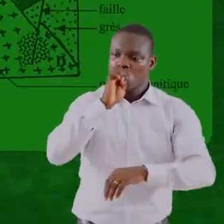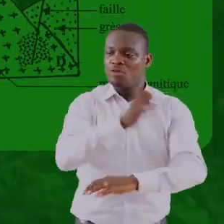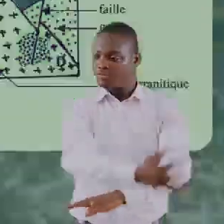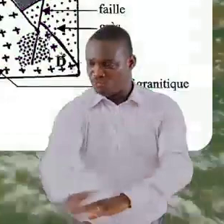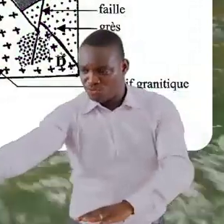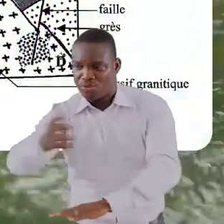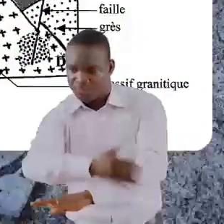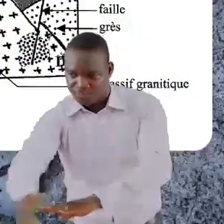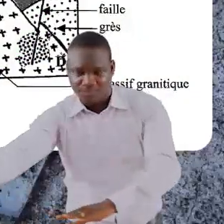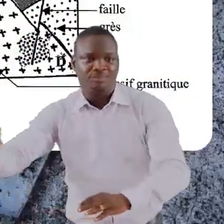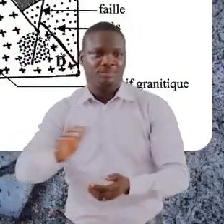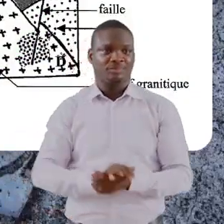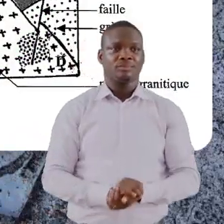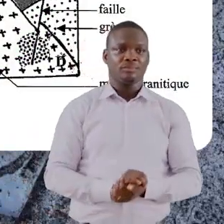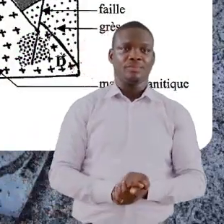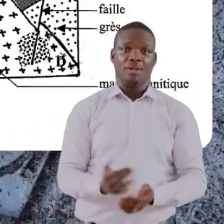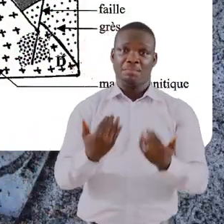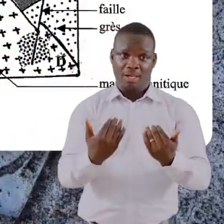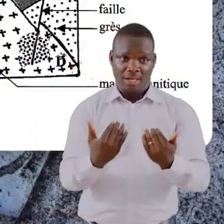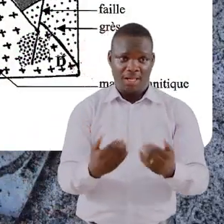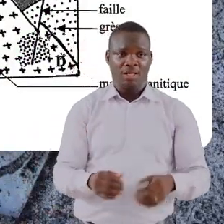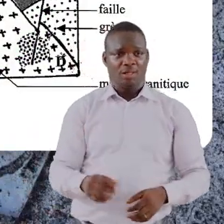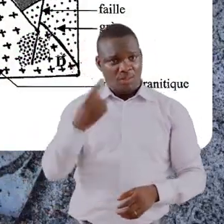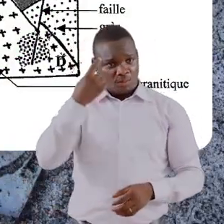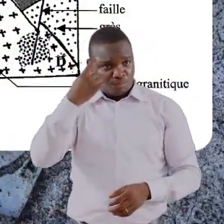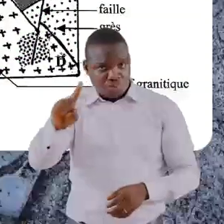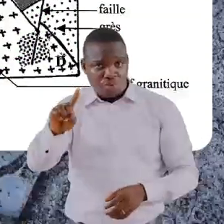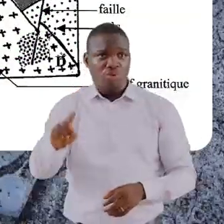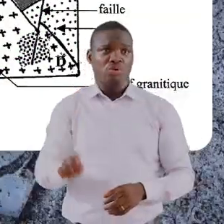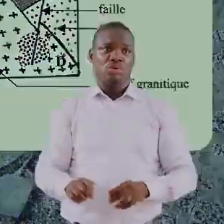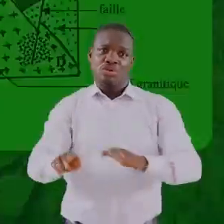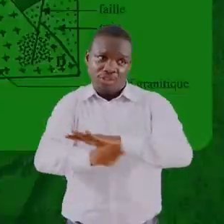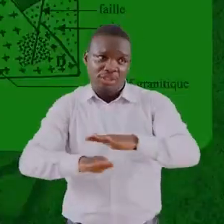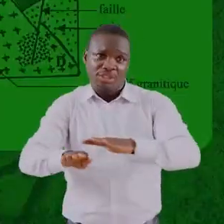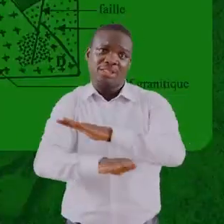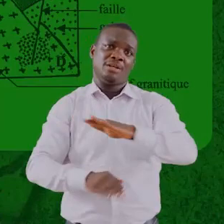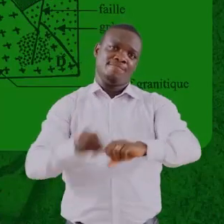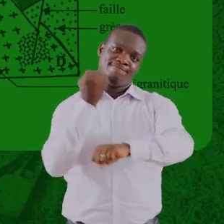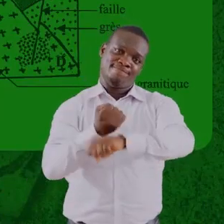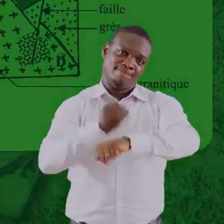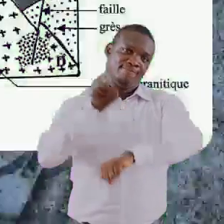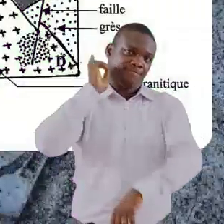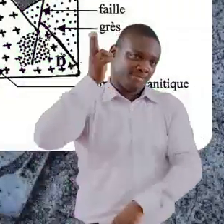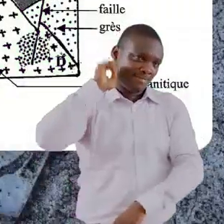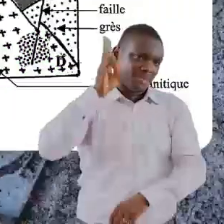alluvionnaire. Dans le cas du gîte appelé le paléoplacé,